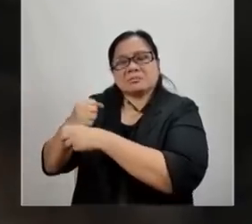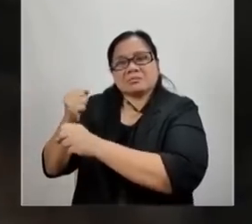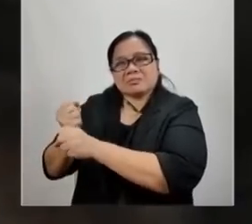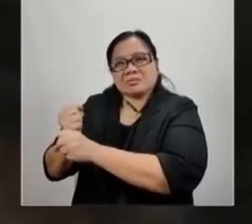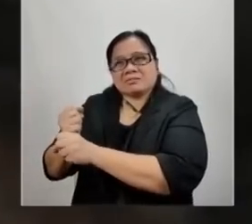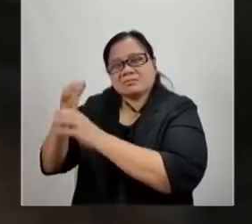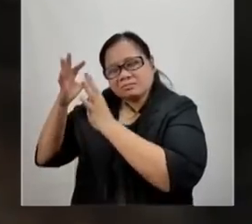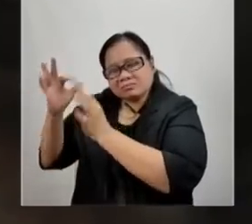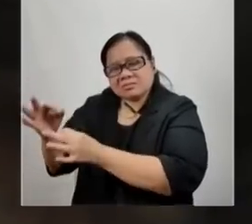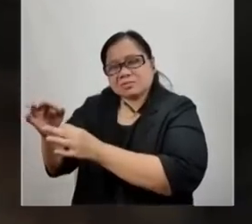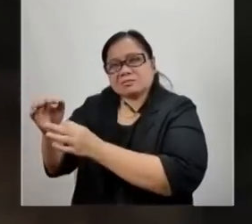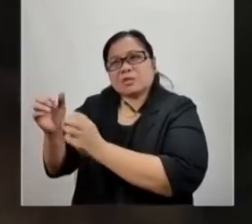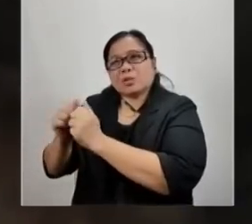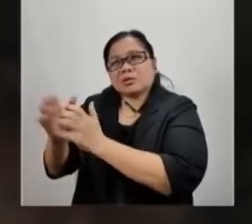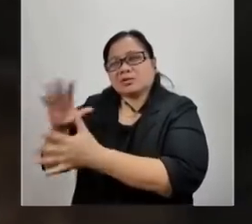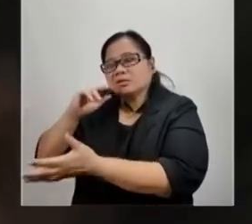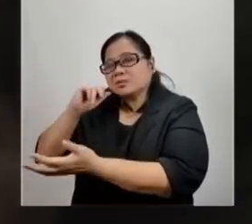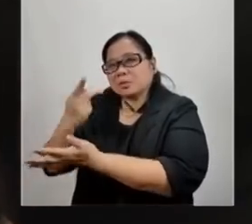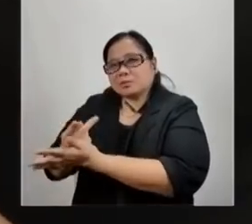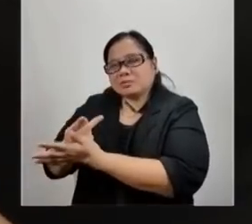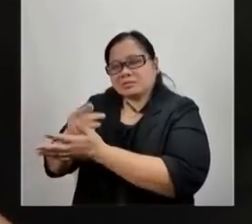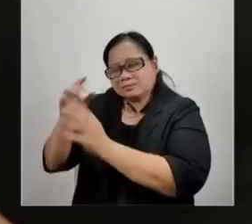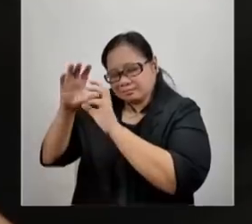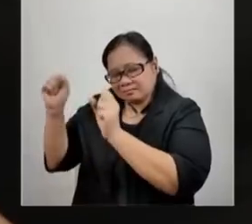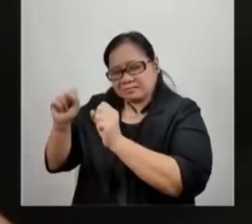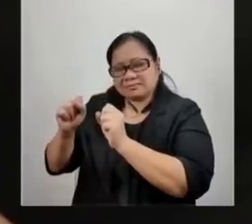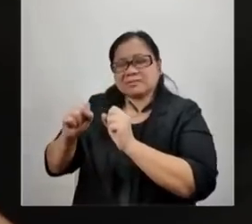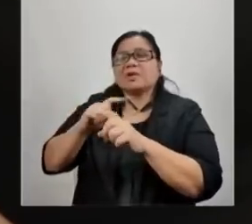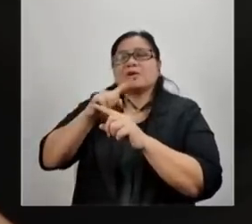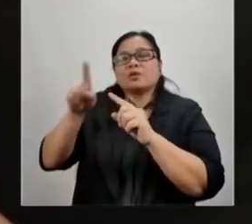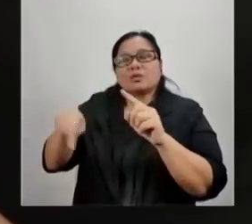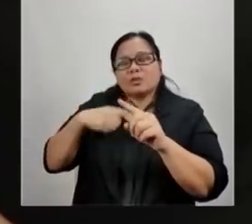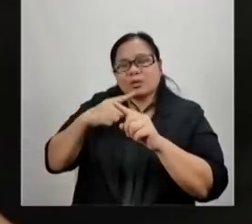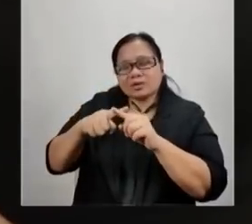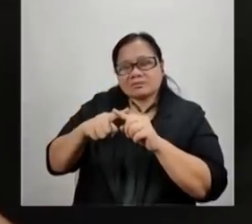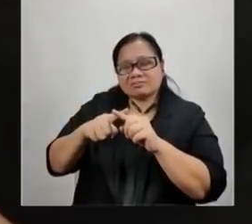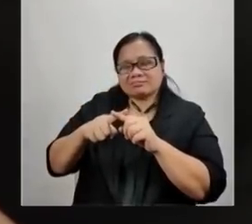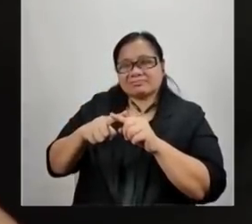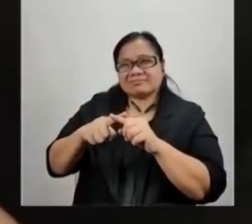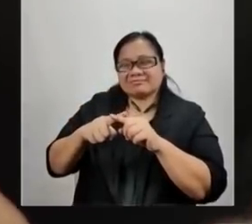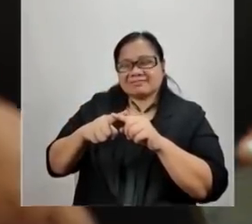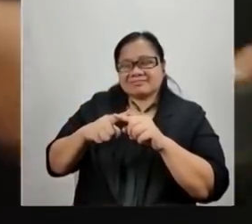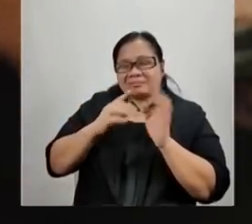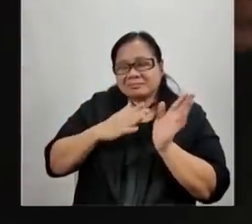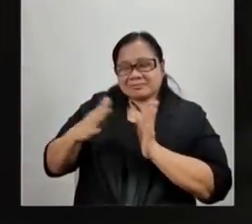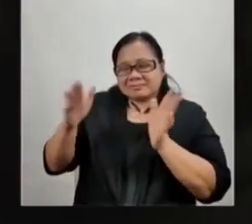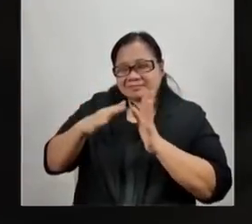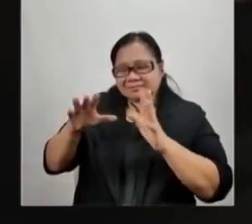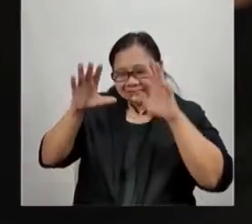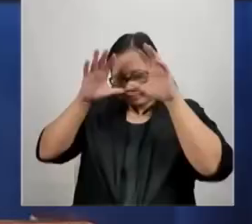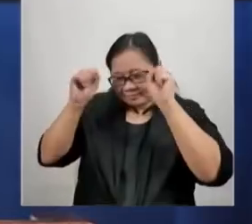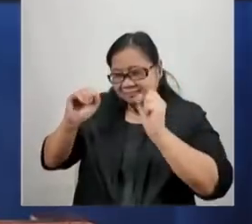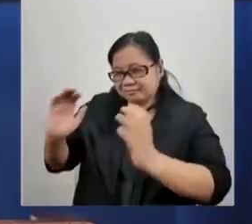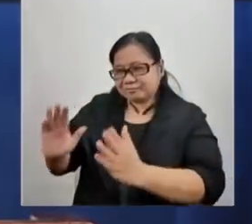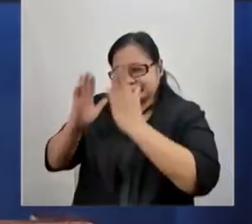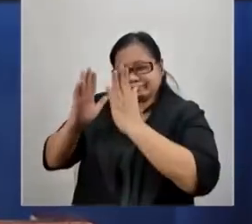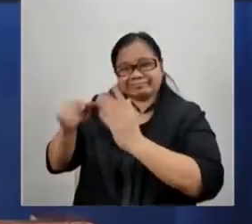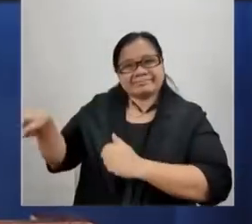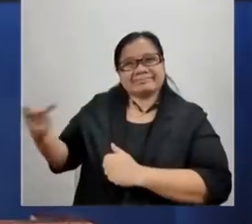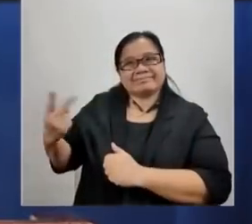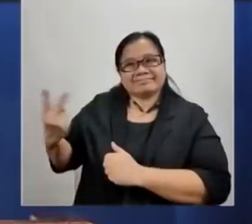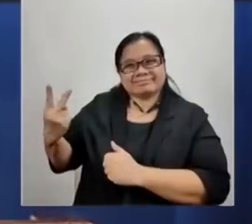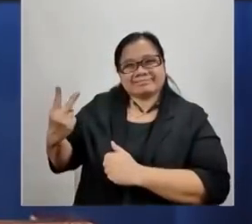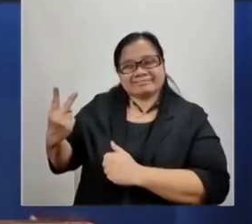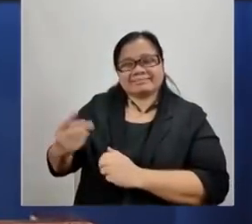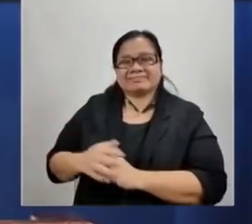And kailan po kaya yung balak ni Presidente na kausapin sila o harapin sila? Ang status nila, lahat po